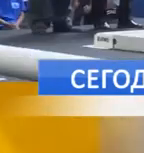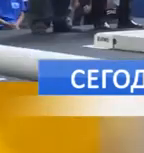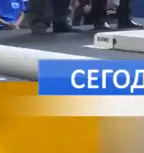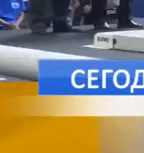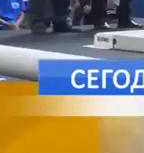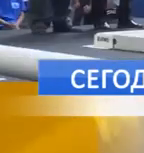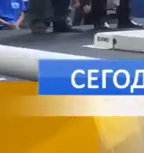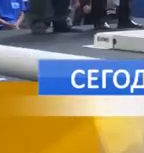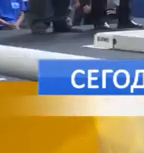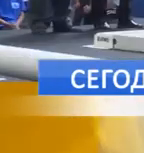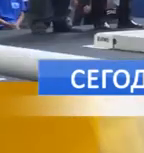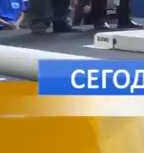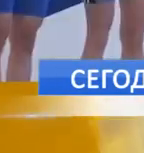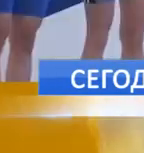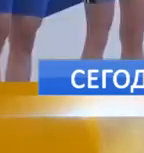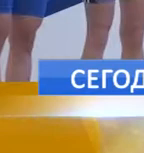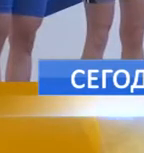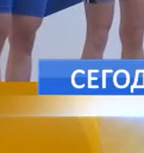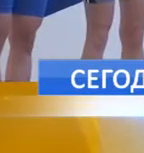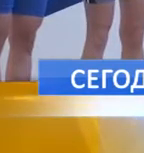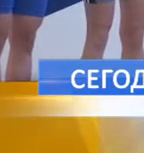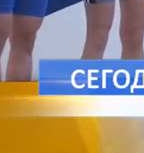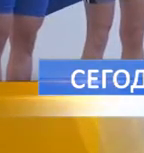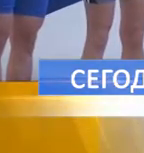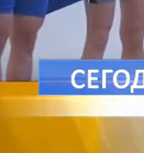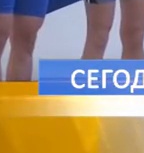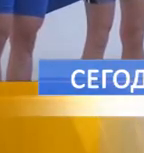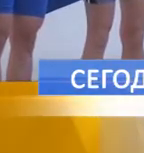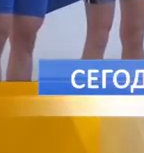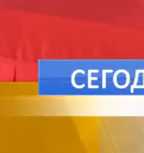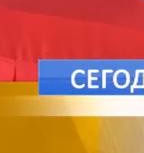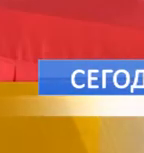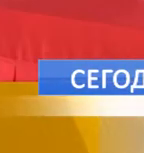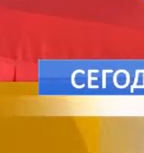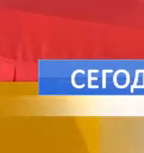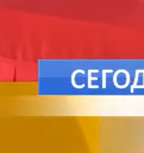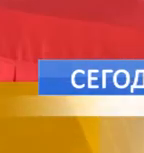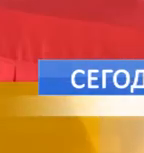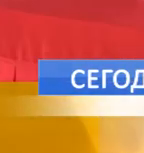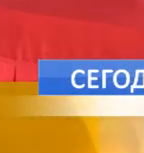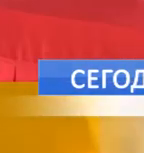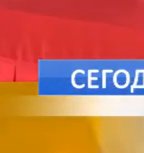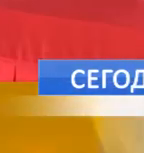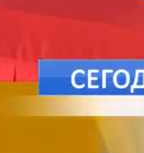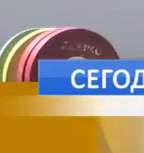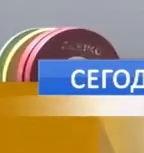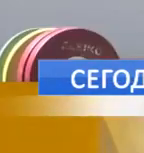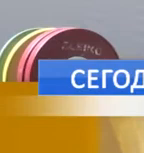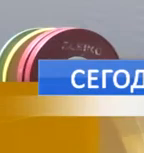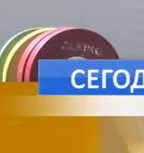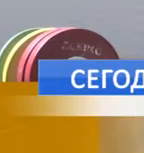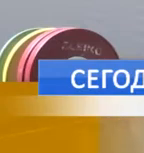Толчок к победе. В Талдыкургане начался отборочный чемпионат Казахстана по тяжелой атлетике. Спортсмены ЖТСУ в первый день